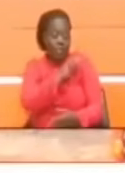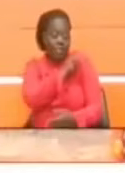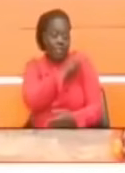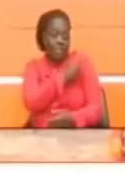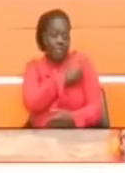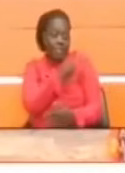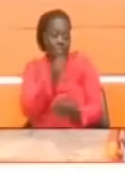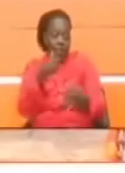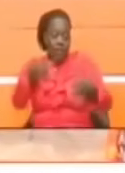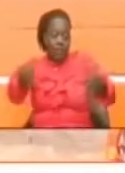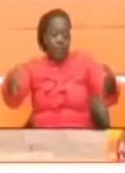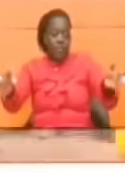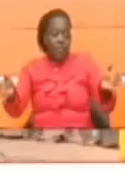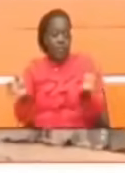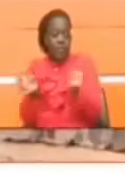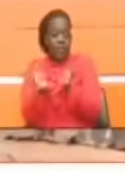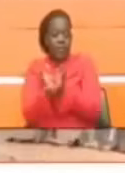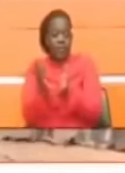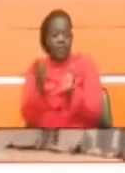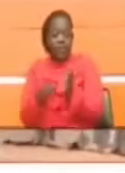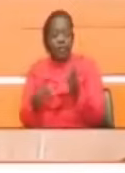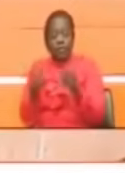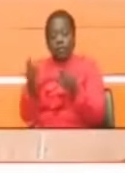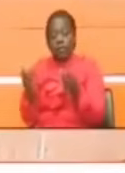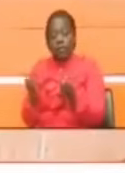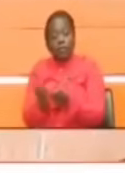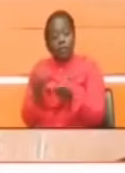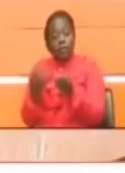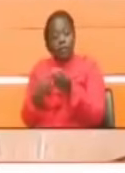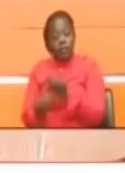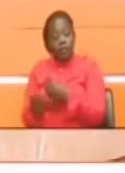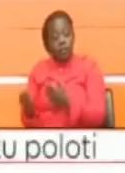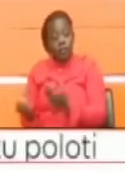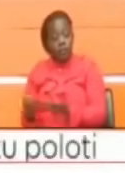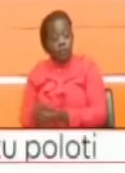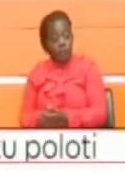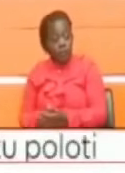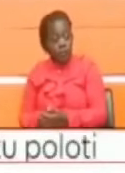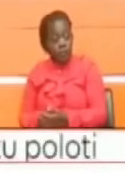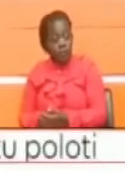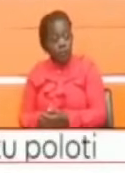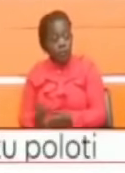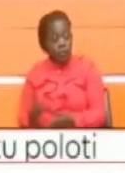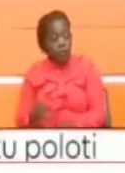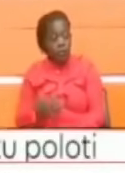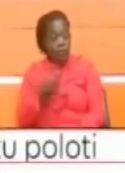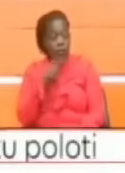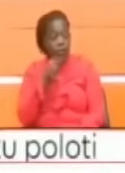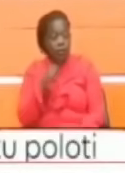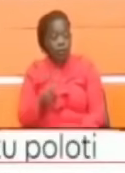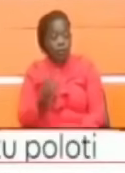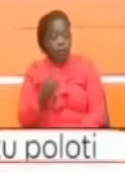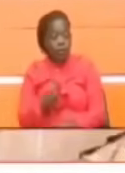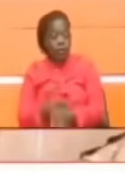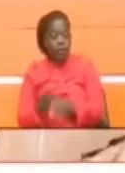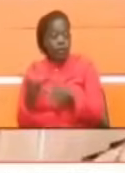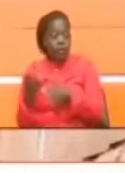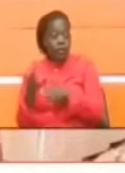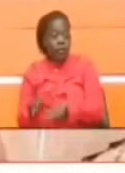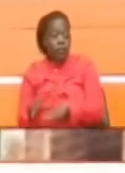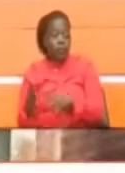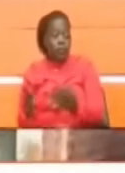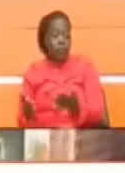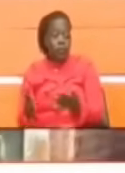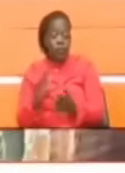ne bagikubako ekibaati ng'agamba nti ekifo ekyo yakigula. Erica Tebandeke bwe yafa nebidda mu